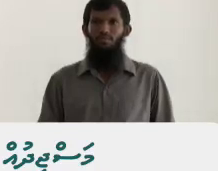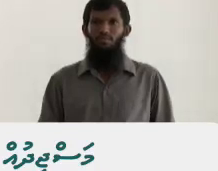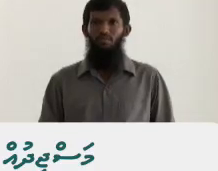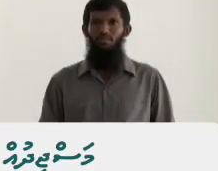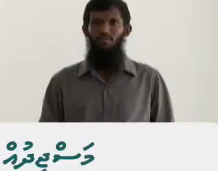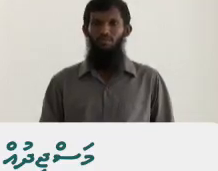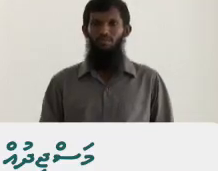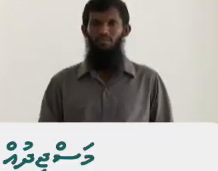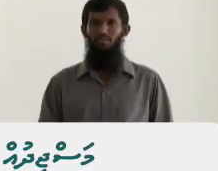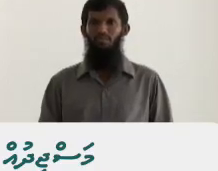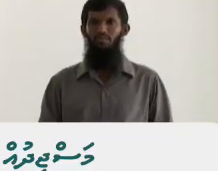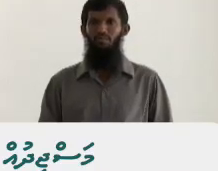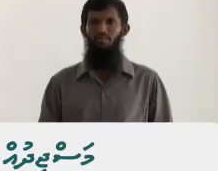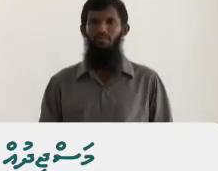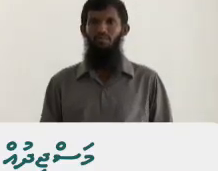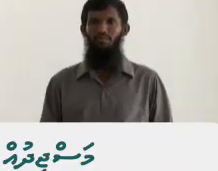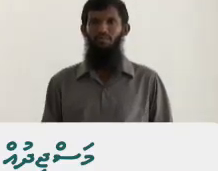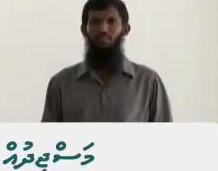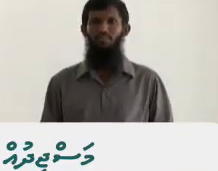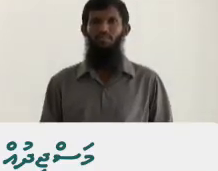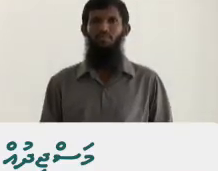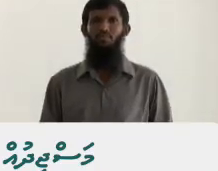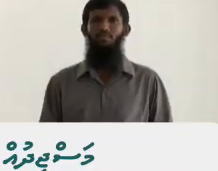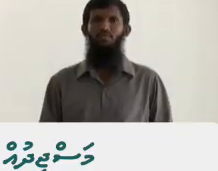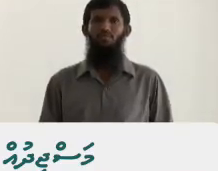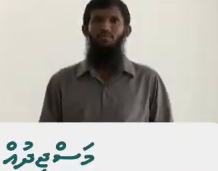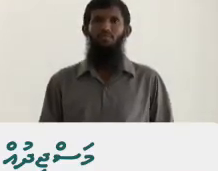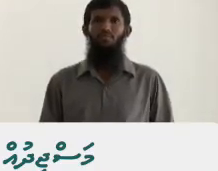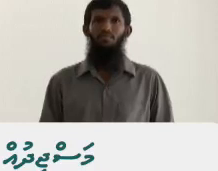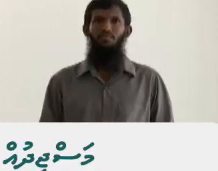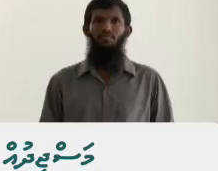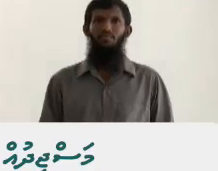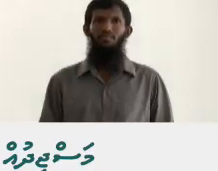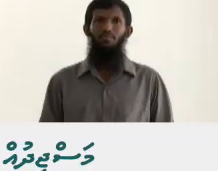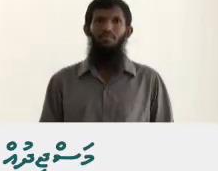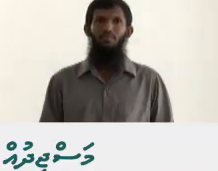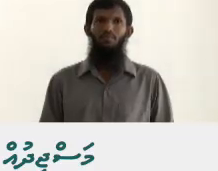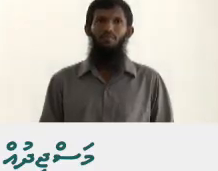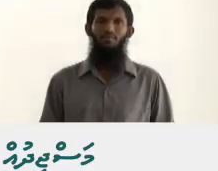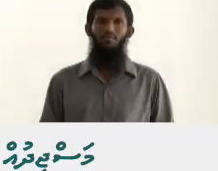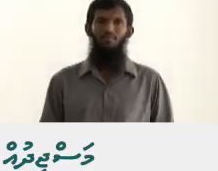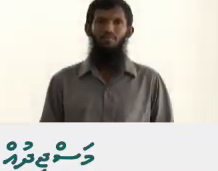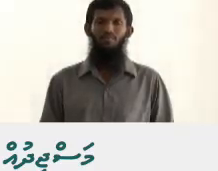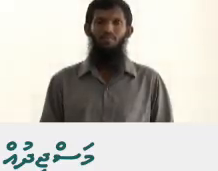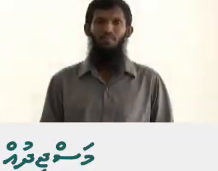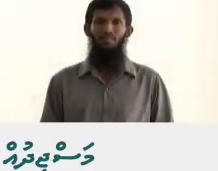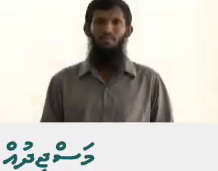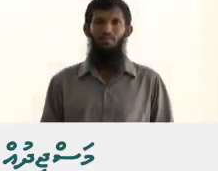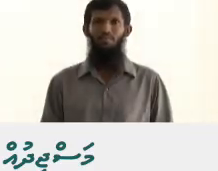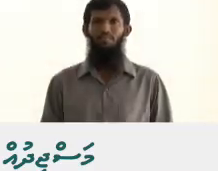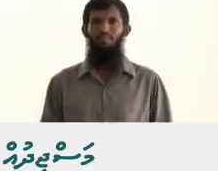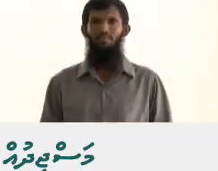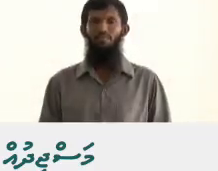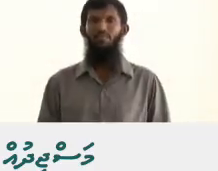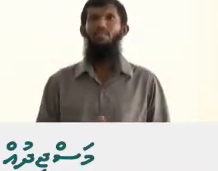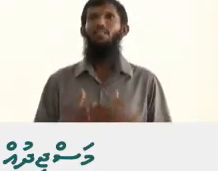بكر وعمر وعثمان وعلي وسائر الصحابه والتابعين اجمعين هدوا بركر